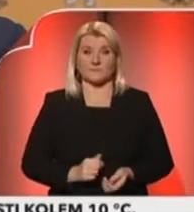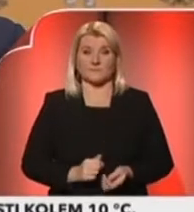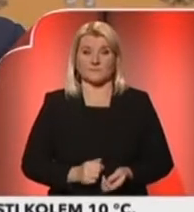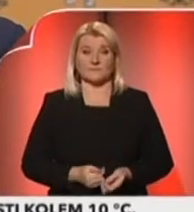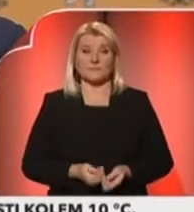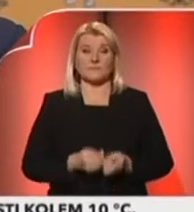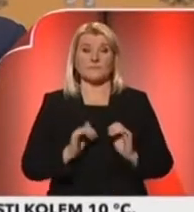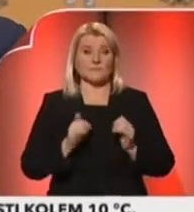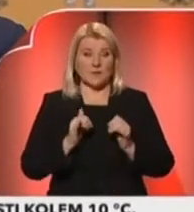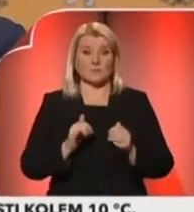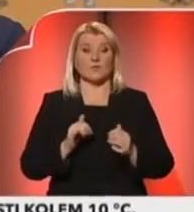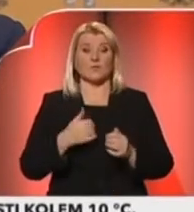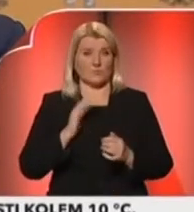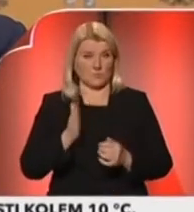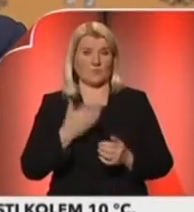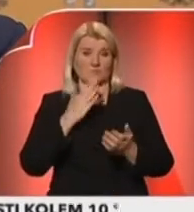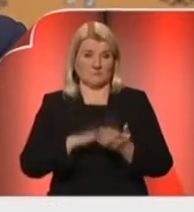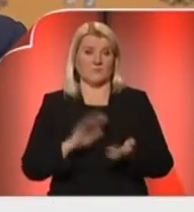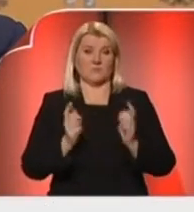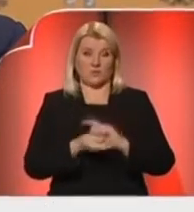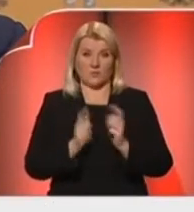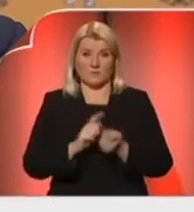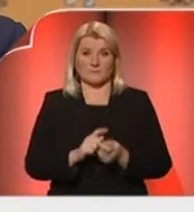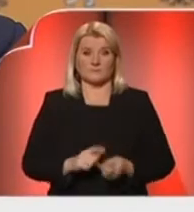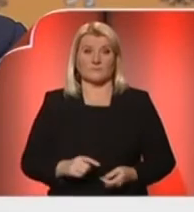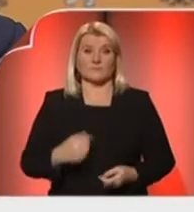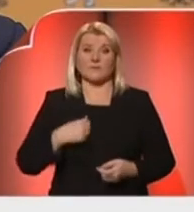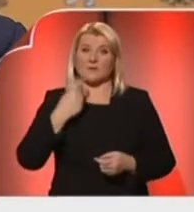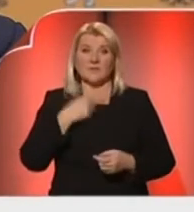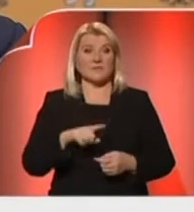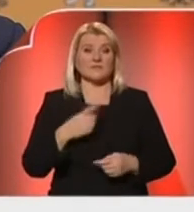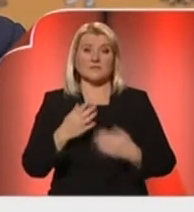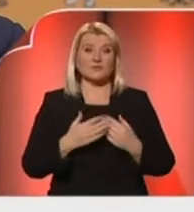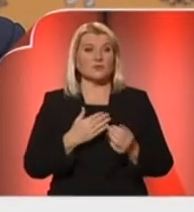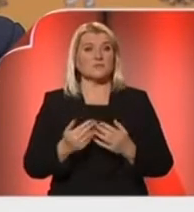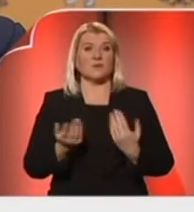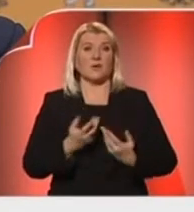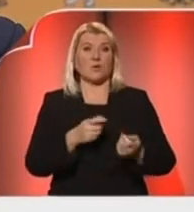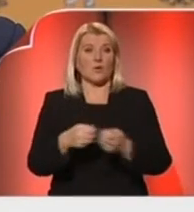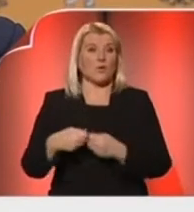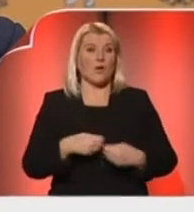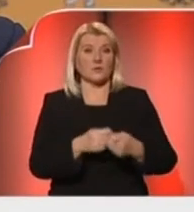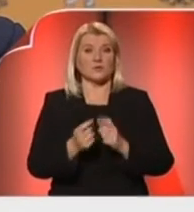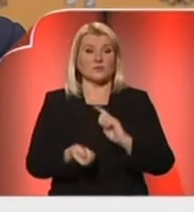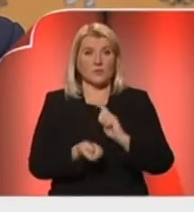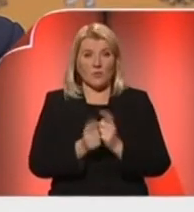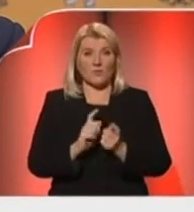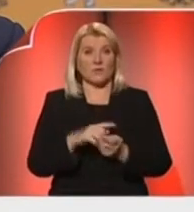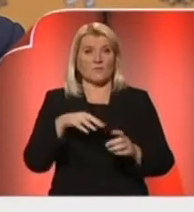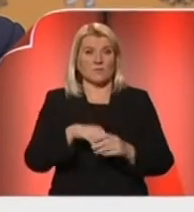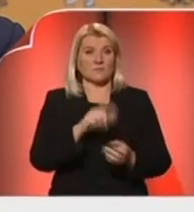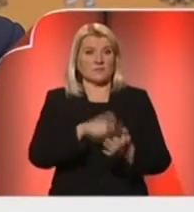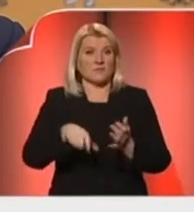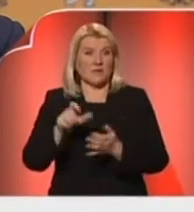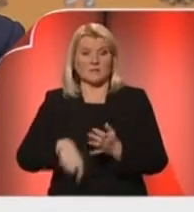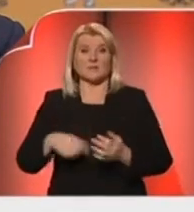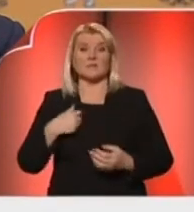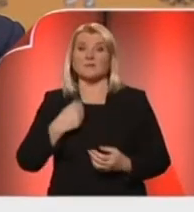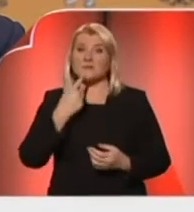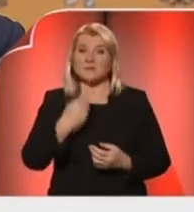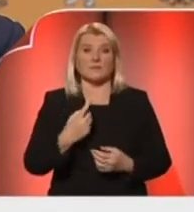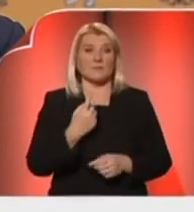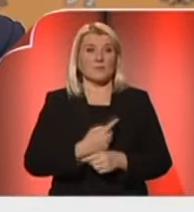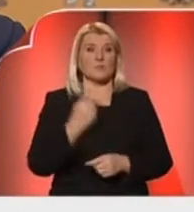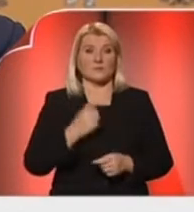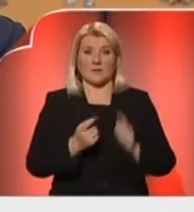Určitě se dohodneme. Víte, my jsme nechtěli čistou koaliční dohodu mezi politickými subjekty, ale chtěli jsme